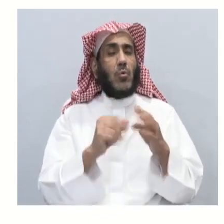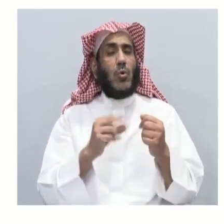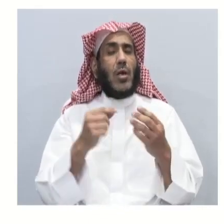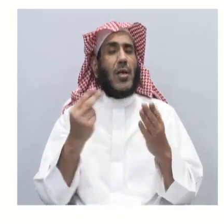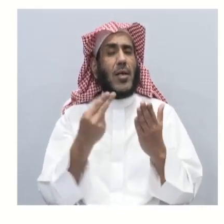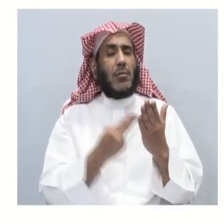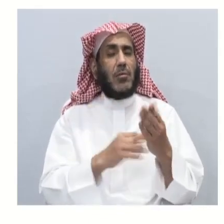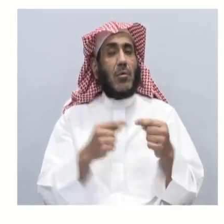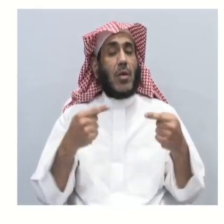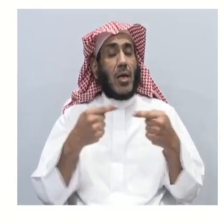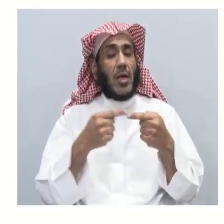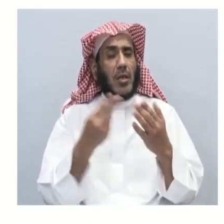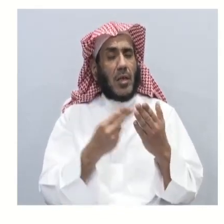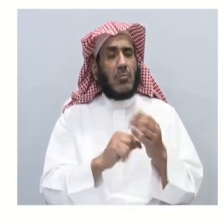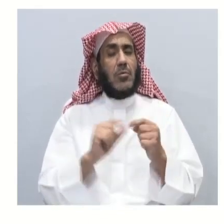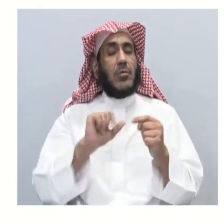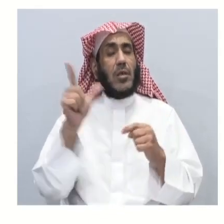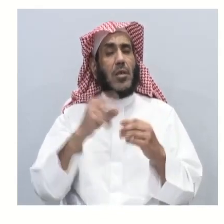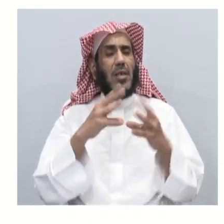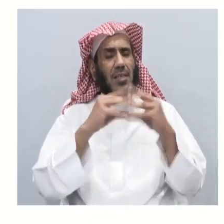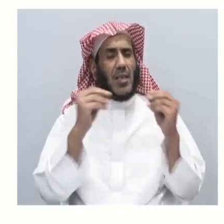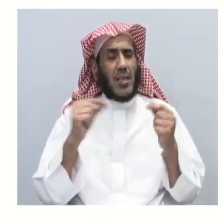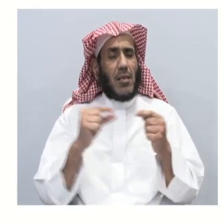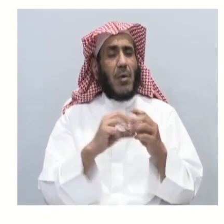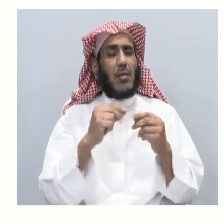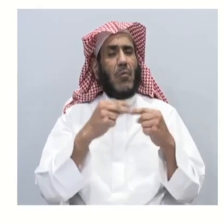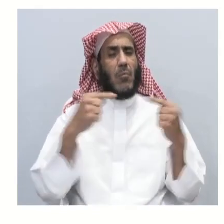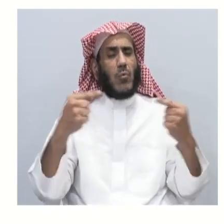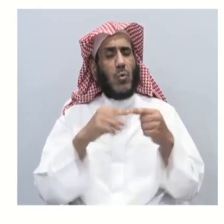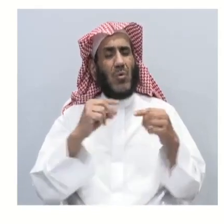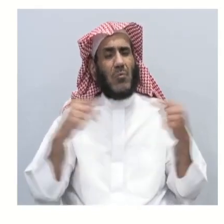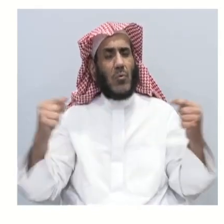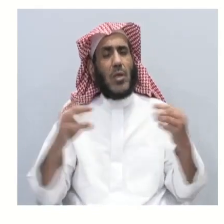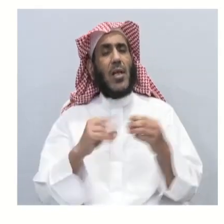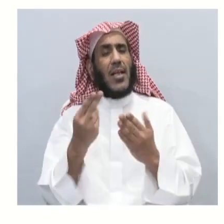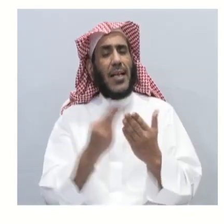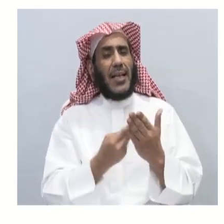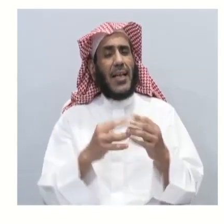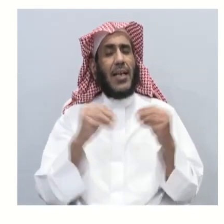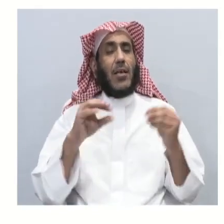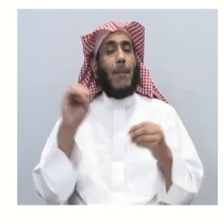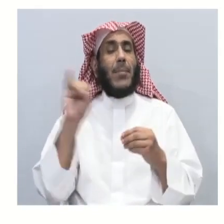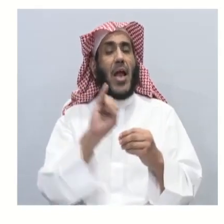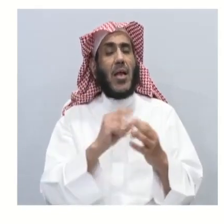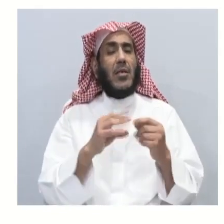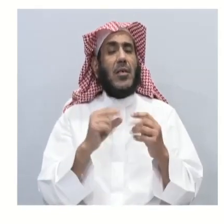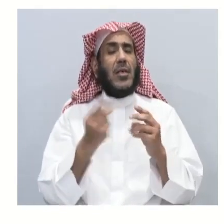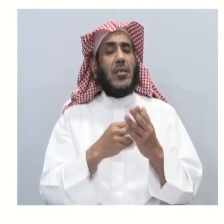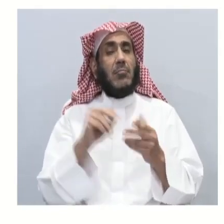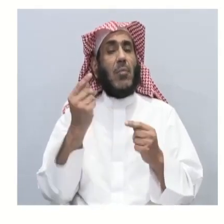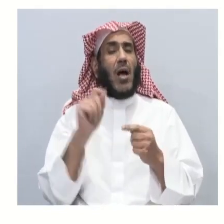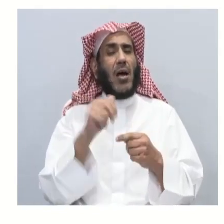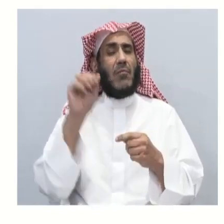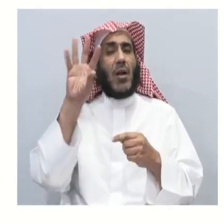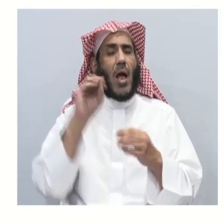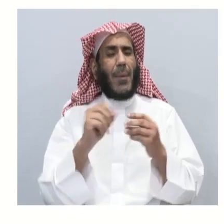خطا رسما صحيحا، تحليل الكلمات الموصولة والمفصولة خطا تحليلا إملائيا، رسم حرف الهاء بخط